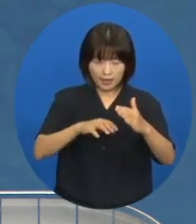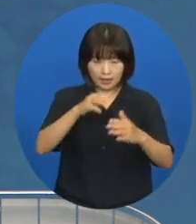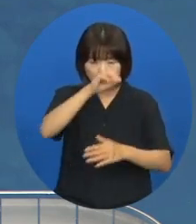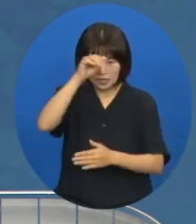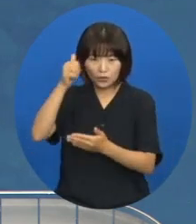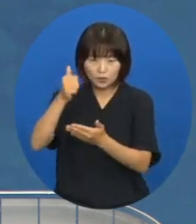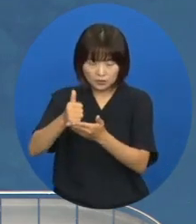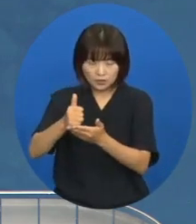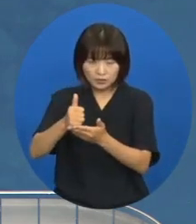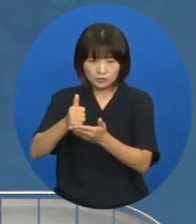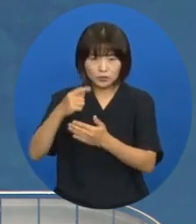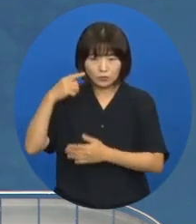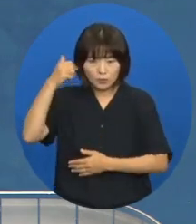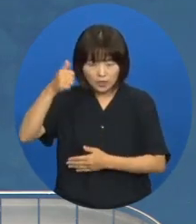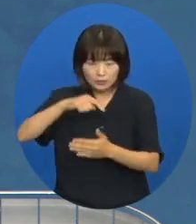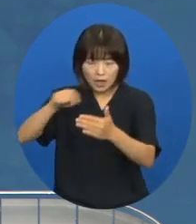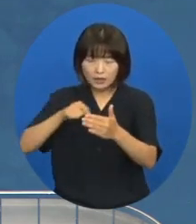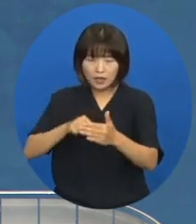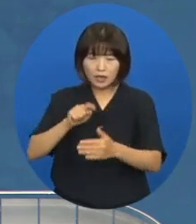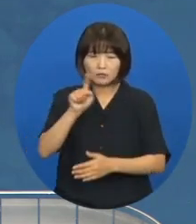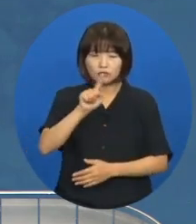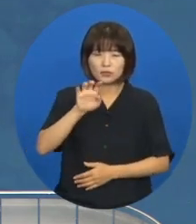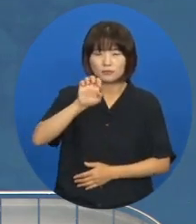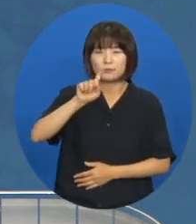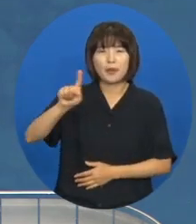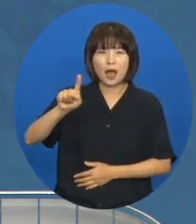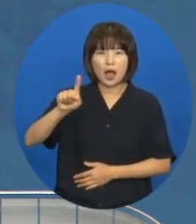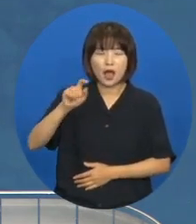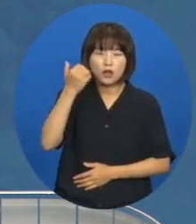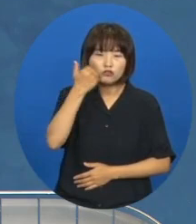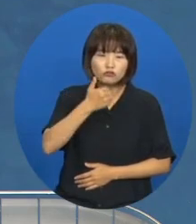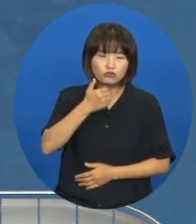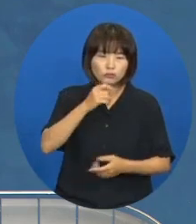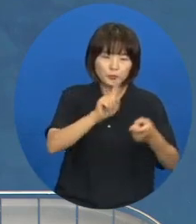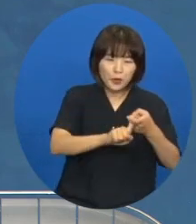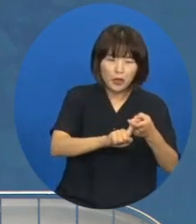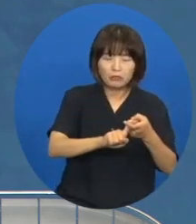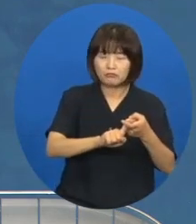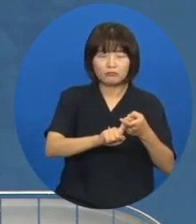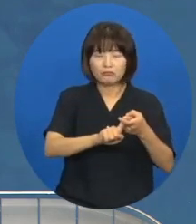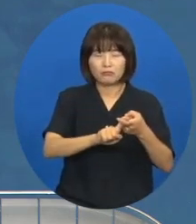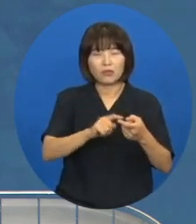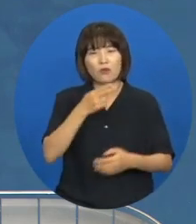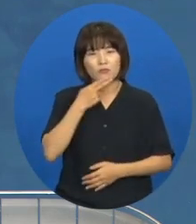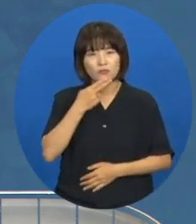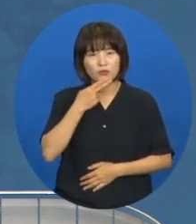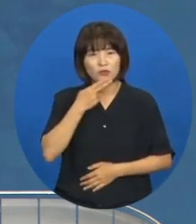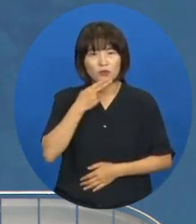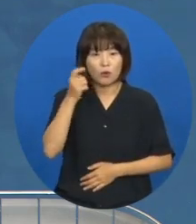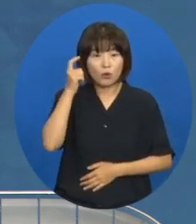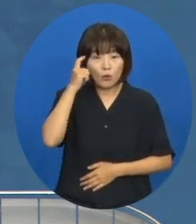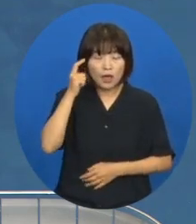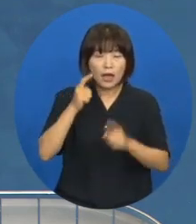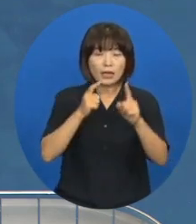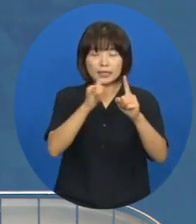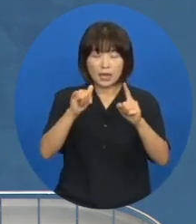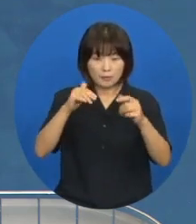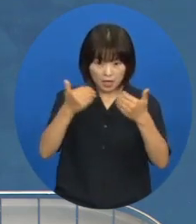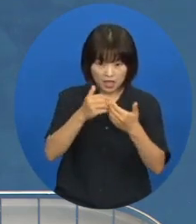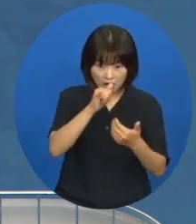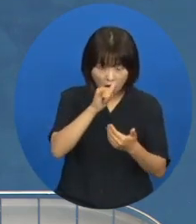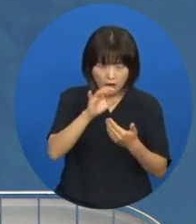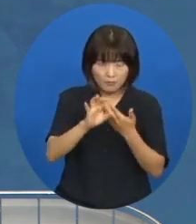목회자들 안에 파가 없어요. 파를 둘 이유가 없어요. 한 번이라도 반대하면 안 되는 거니까.